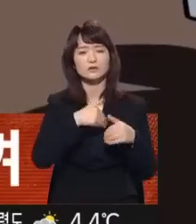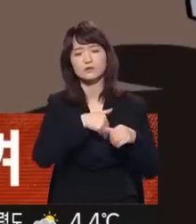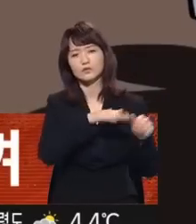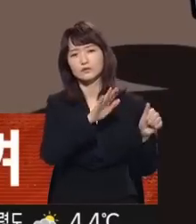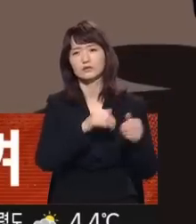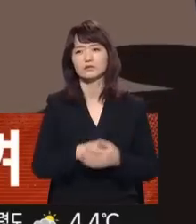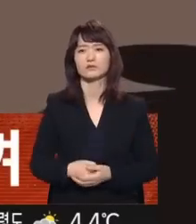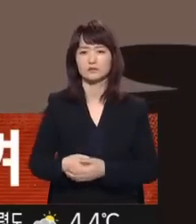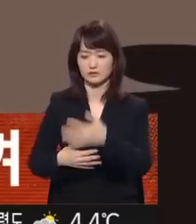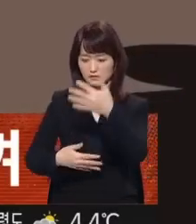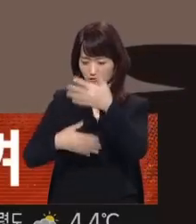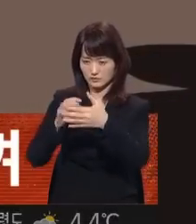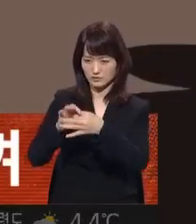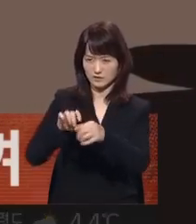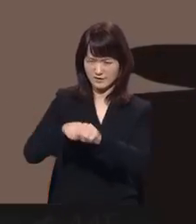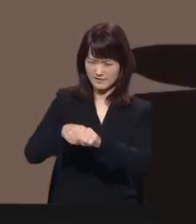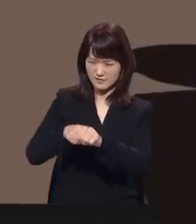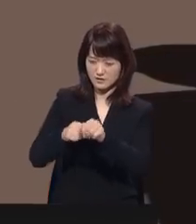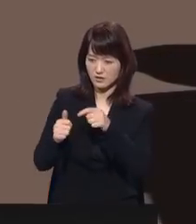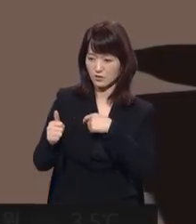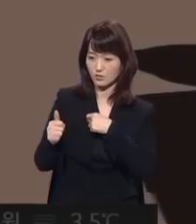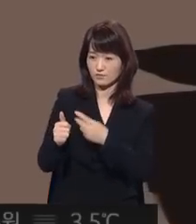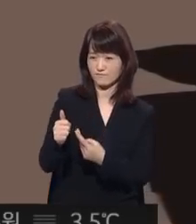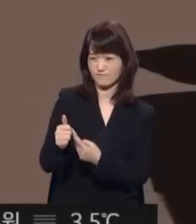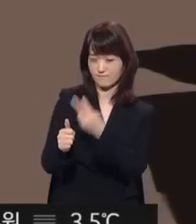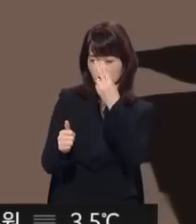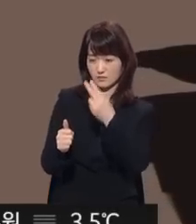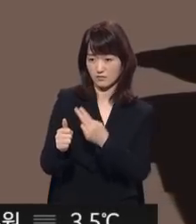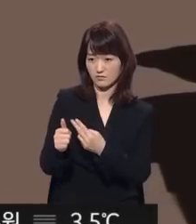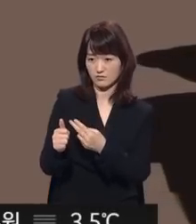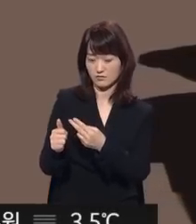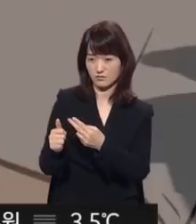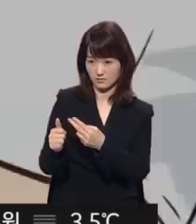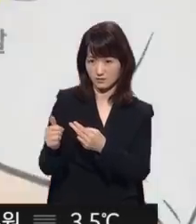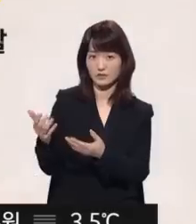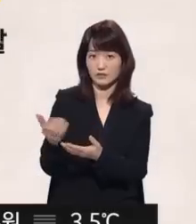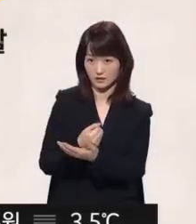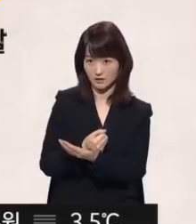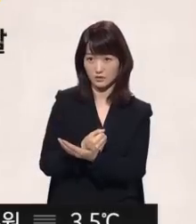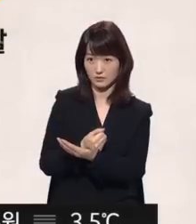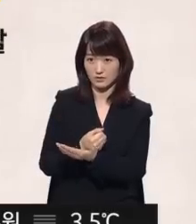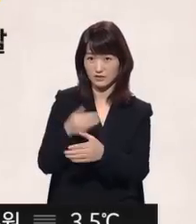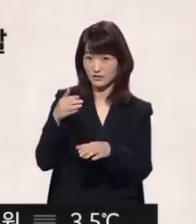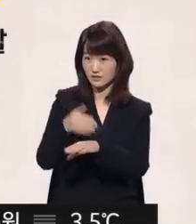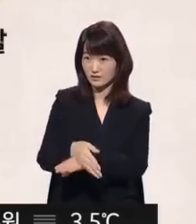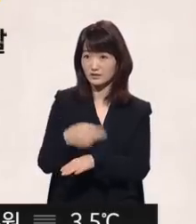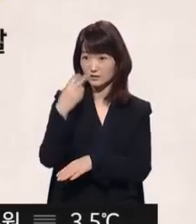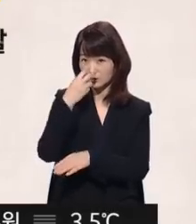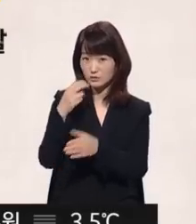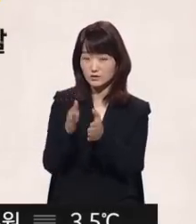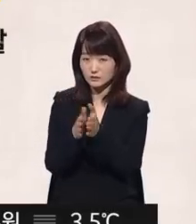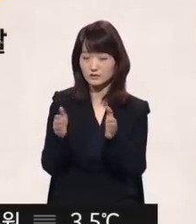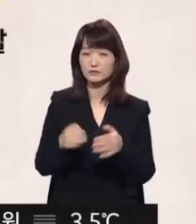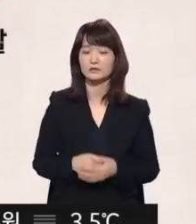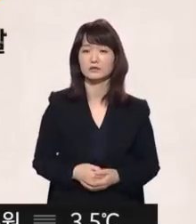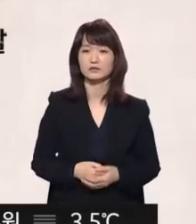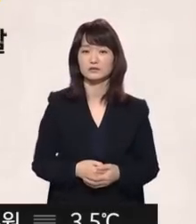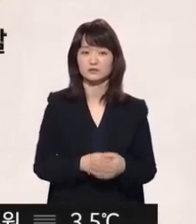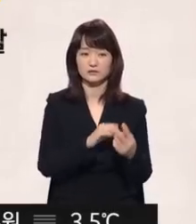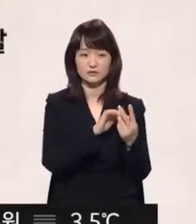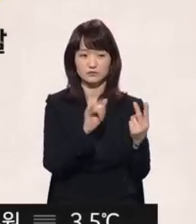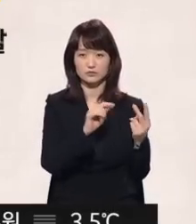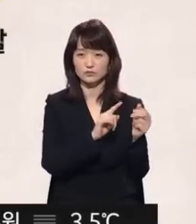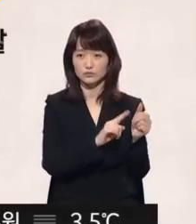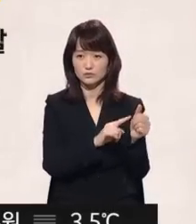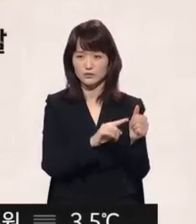남아있던 영상 등을 통해서 강제로 옷을 벗기는 장면을 확보하고 나서야 뒤늦게 1차 조사가 진행이 됐는데요이 경찰관계자는 가해 학생